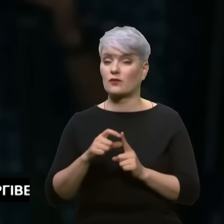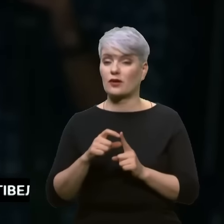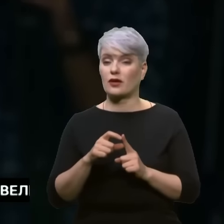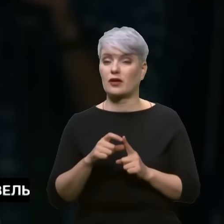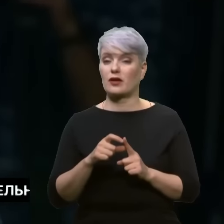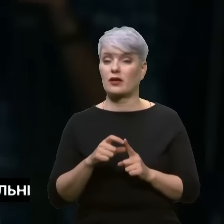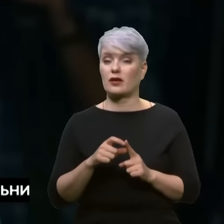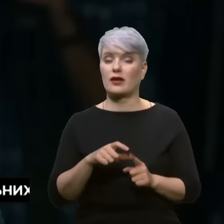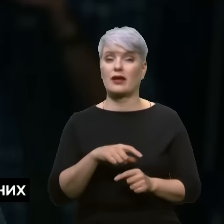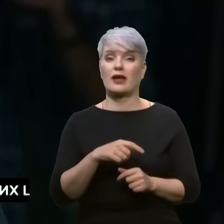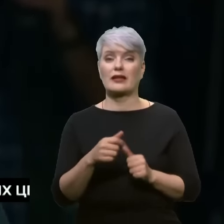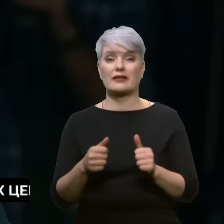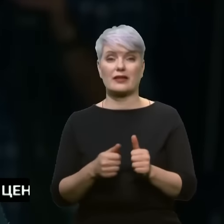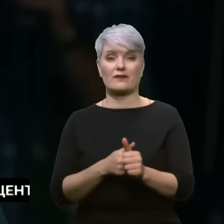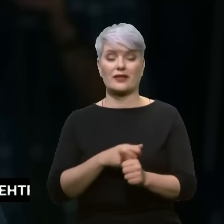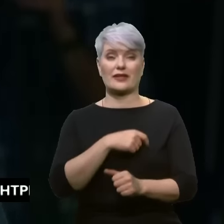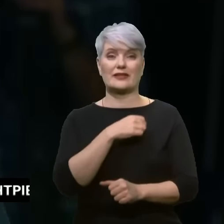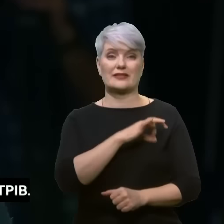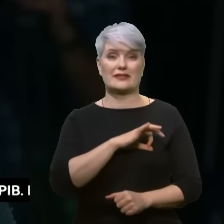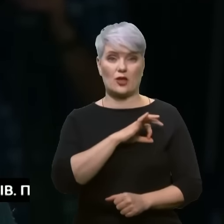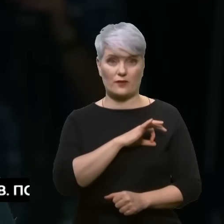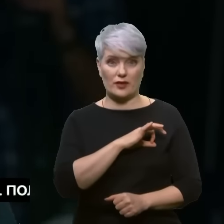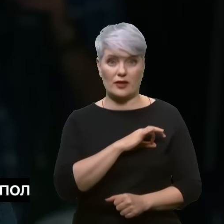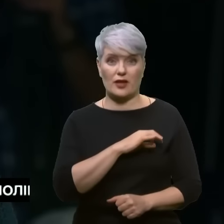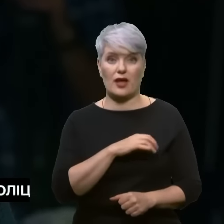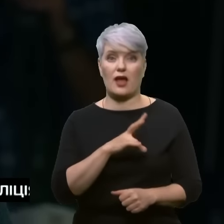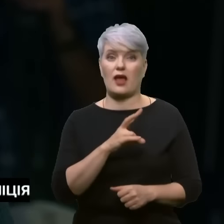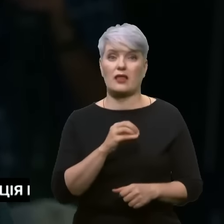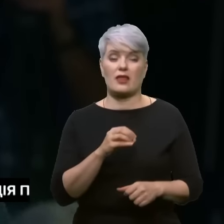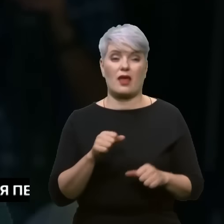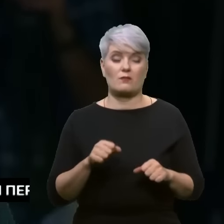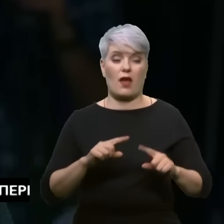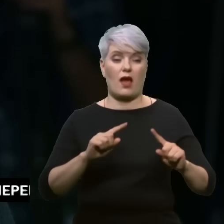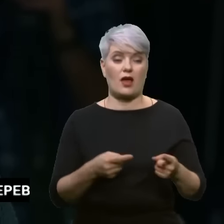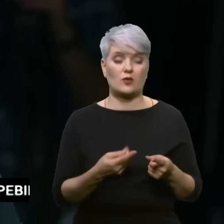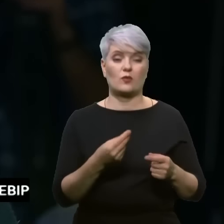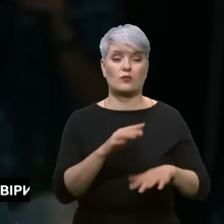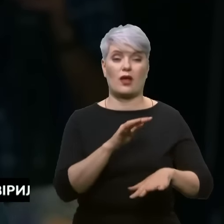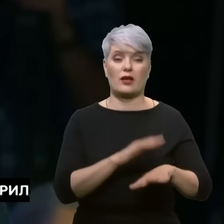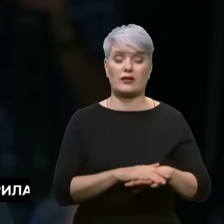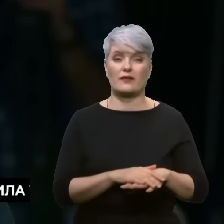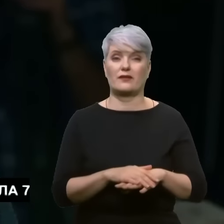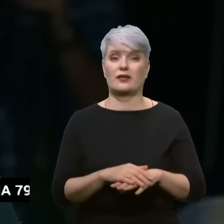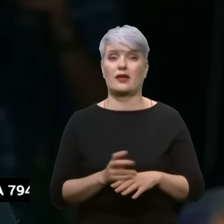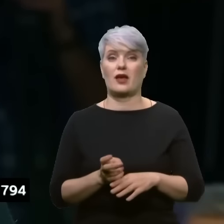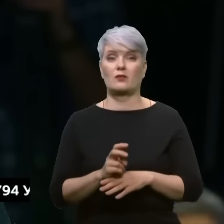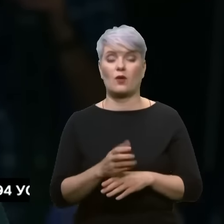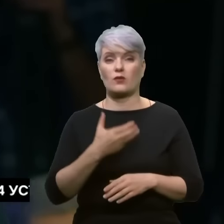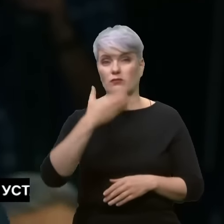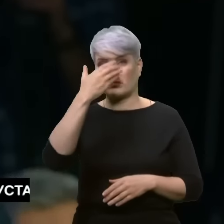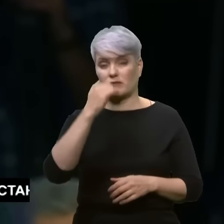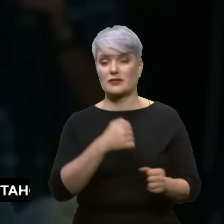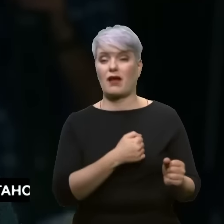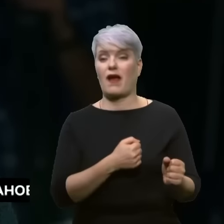тилові силовики продовжують неправомірно арештовувати активи, арештовувати рахунки, приходити з маски-шоу з